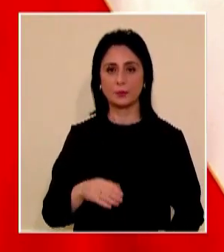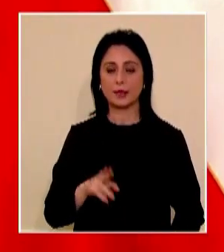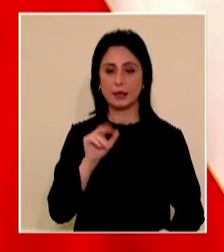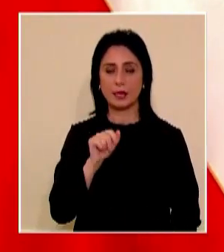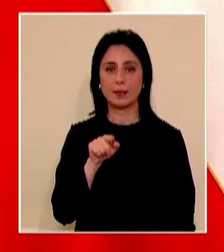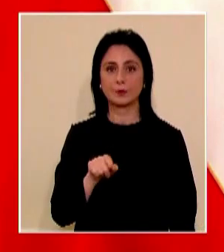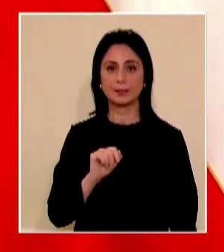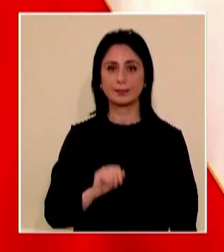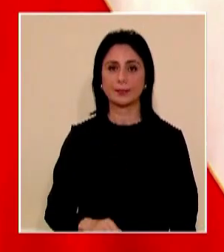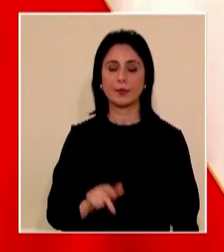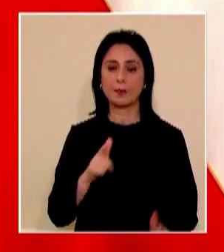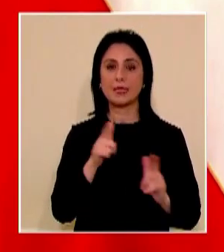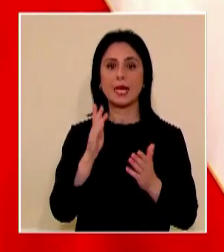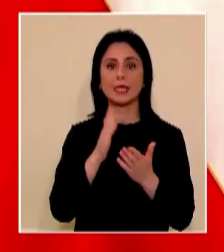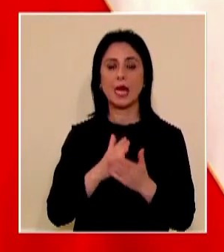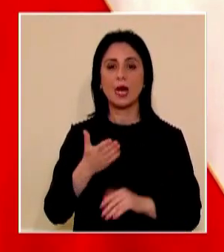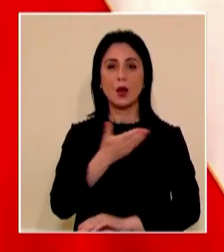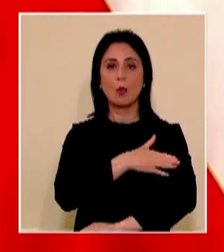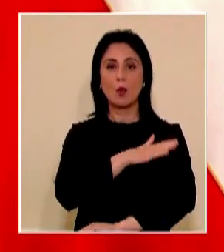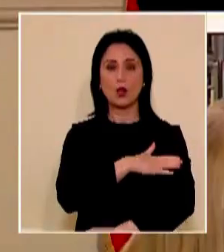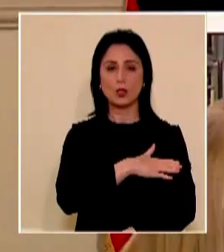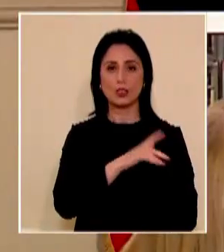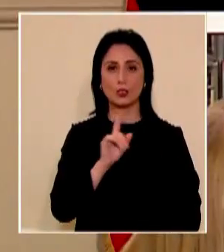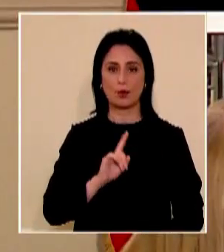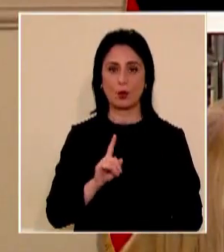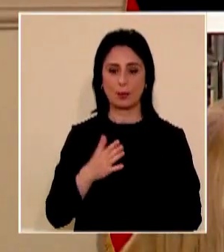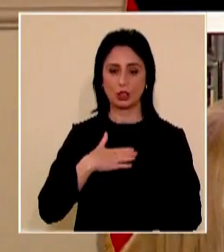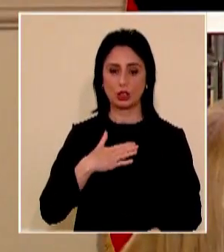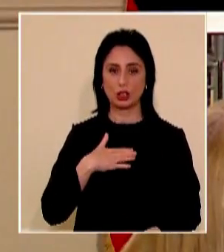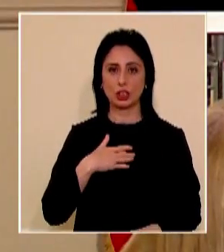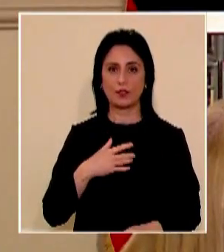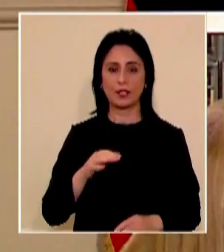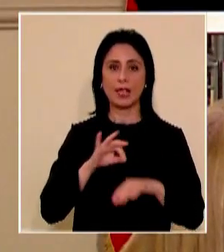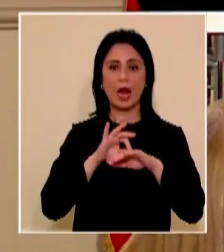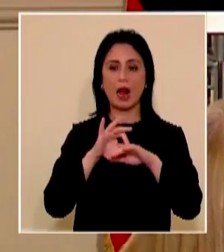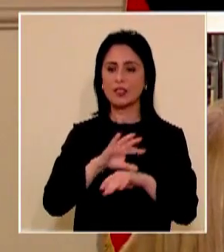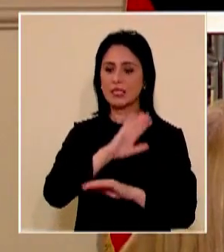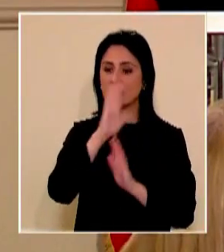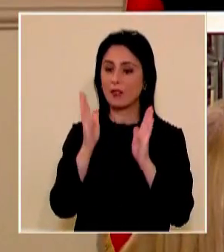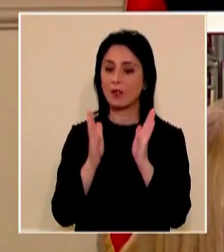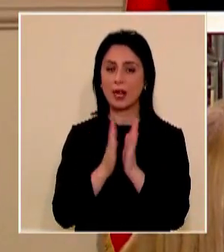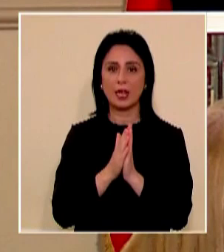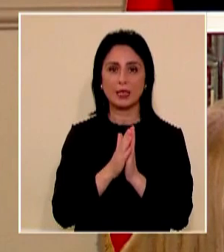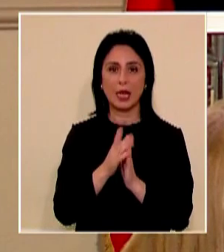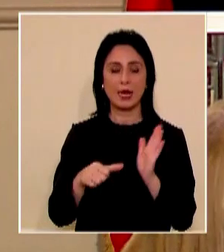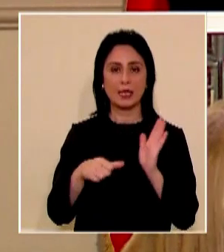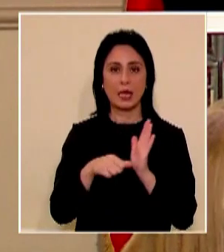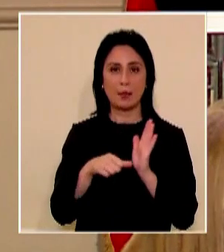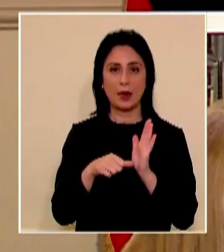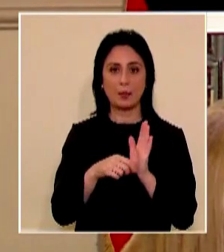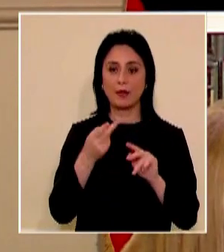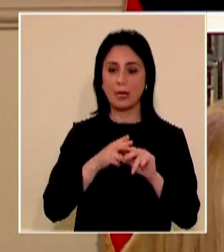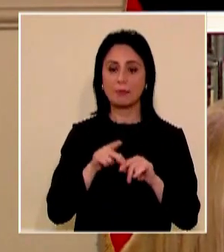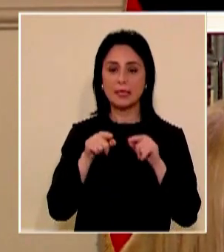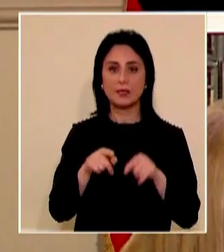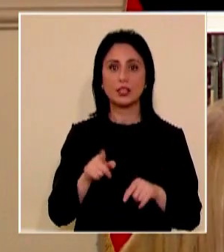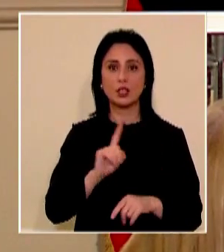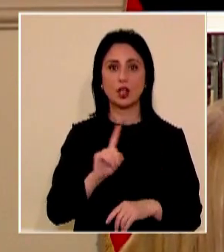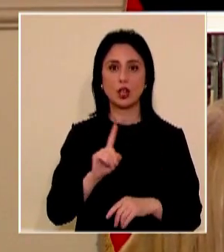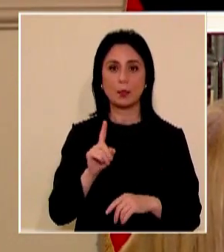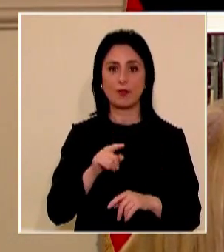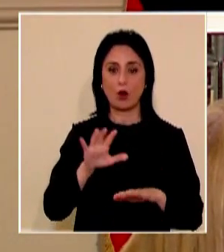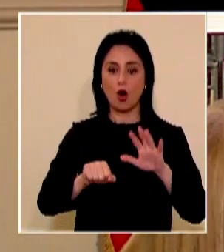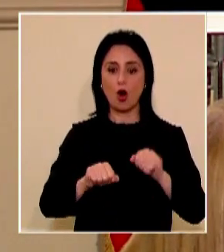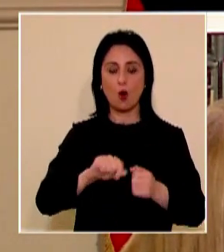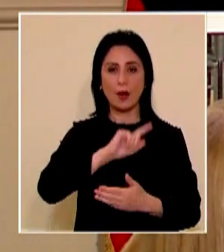და მზად არის პოლონეთი, რომ ჩვენ გაგვიწიოს ყველანაირი დახმარება იმისთვის, რომ